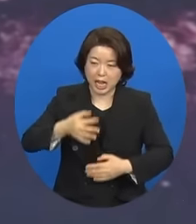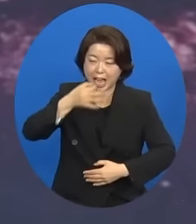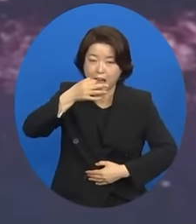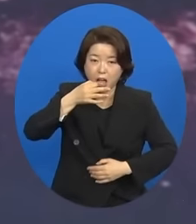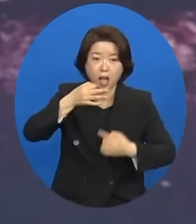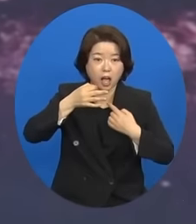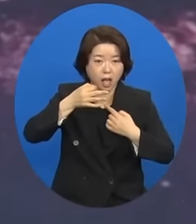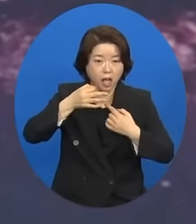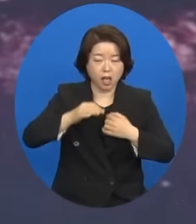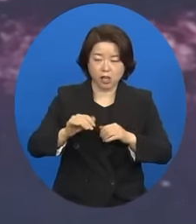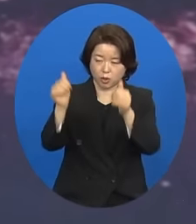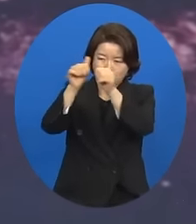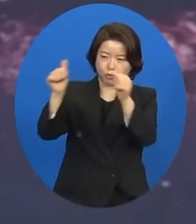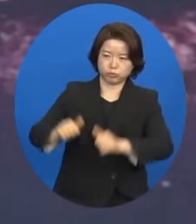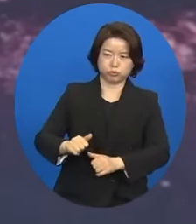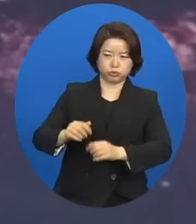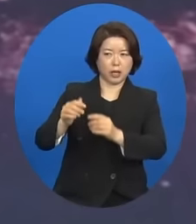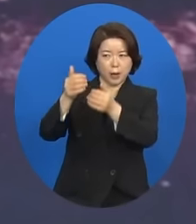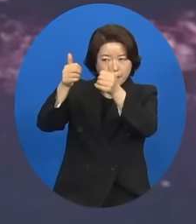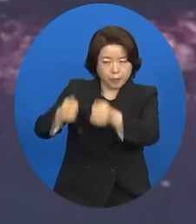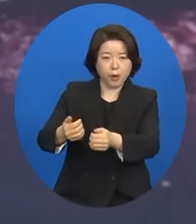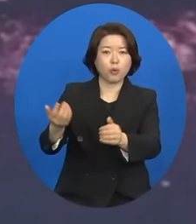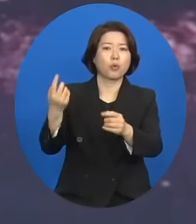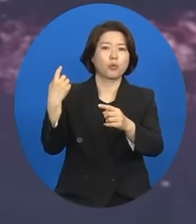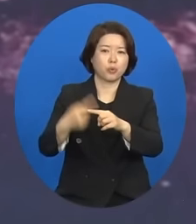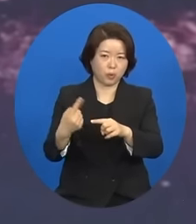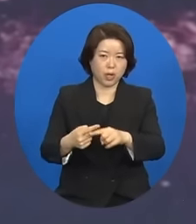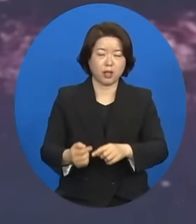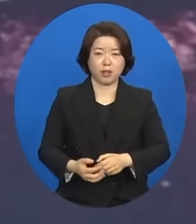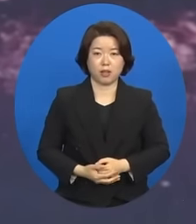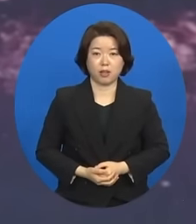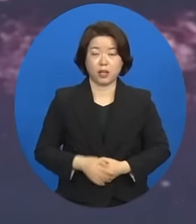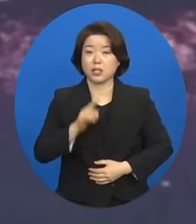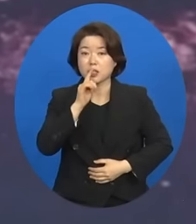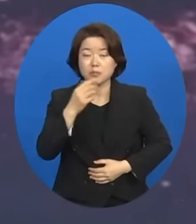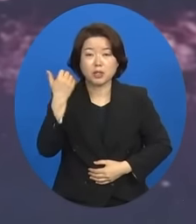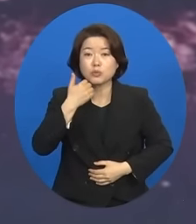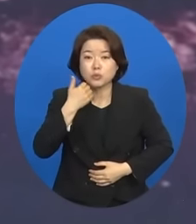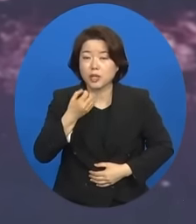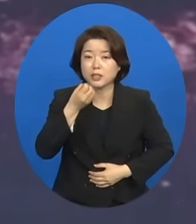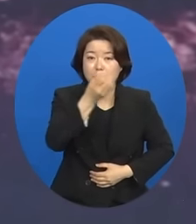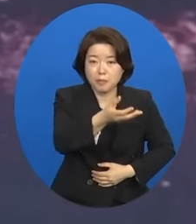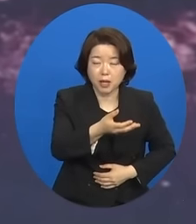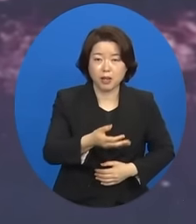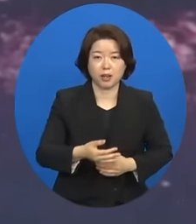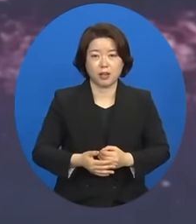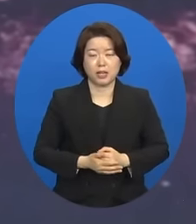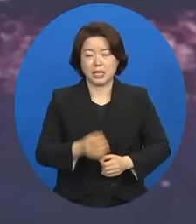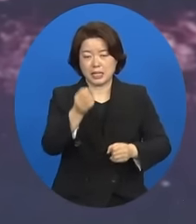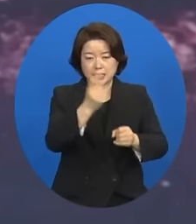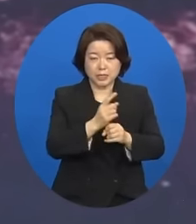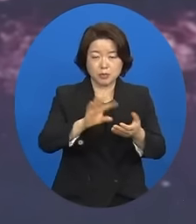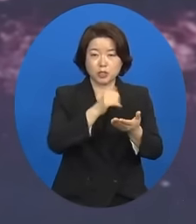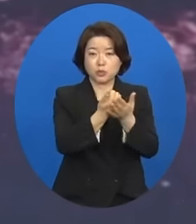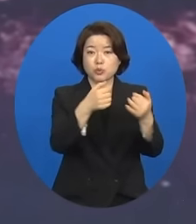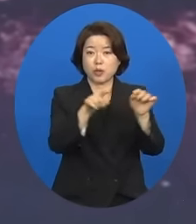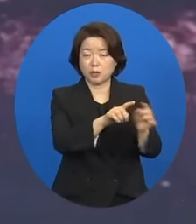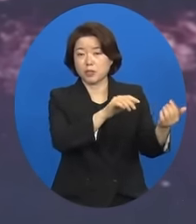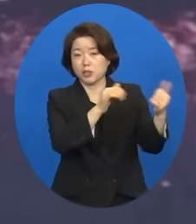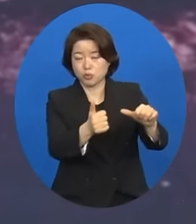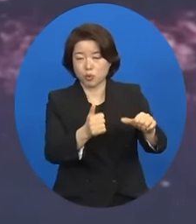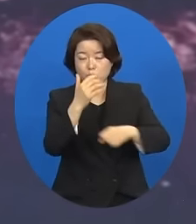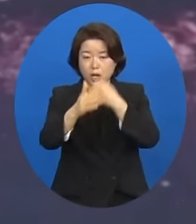우상 숙이라 여러분이 말씀을 누구에게 하고 있냐면 이미 그리스도와 함께 죽었고 하나님 안에서 그